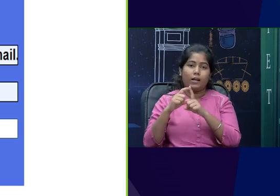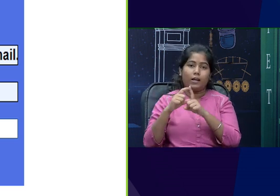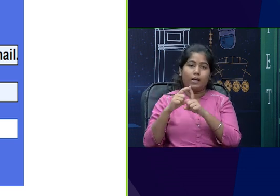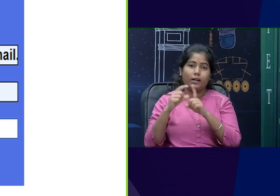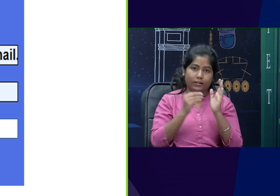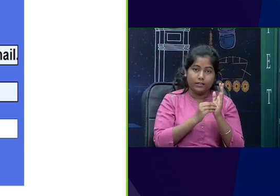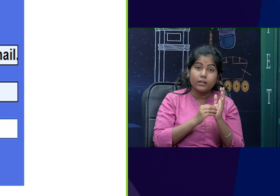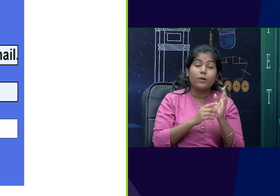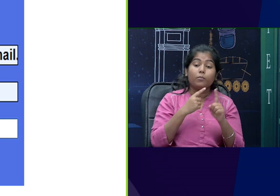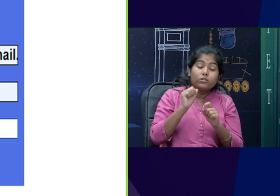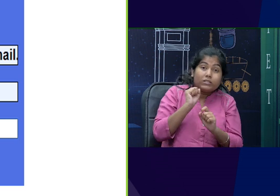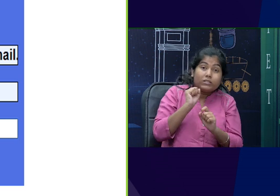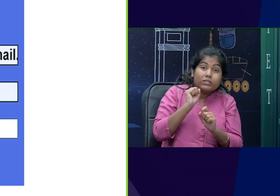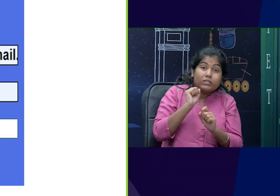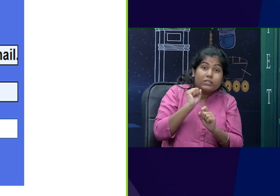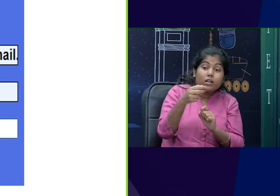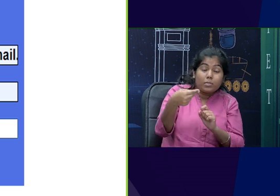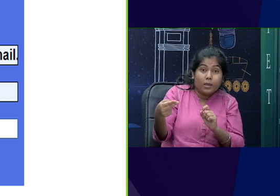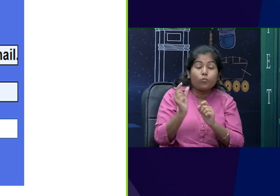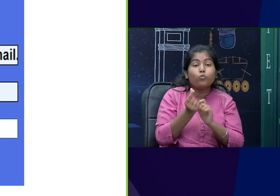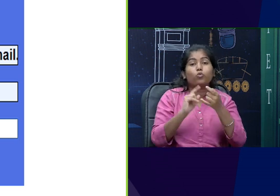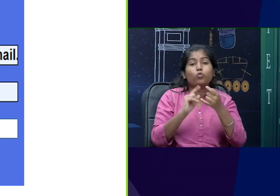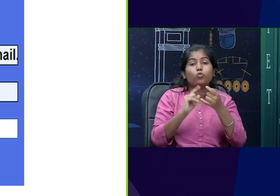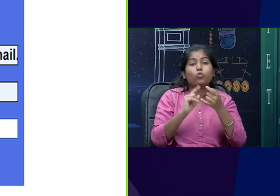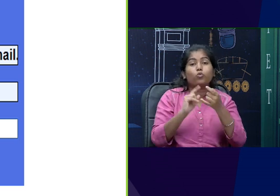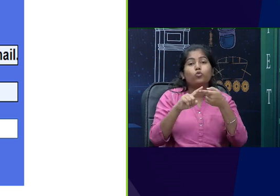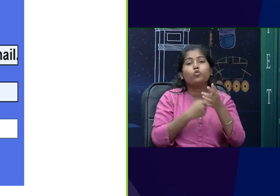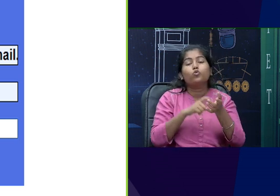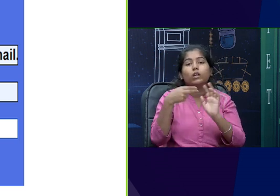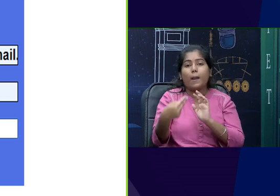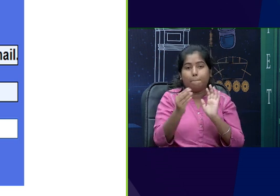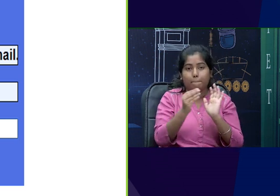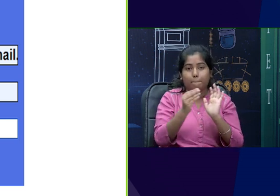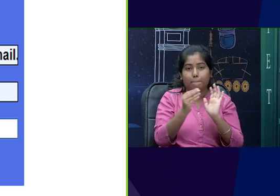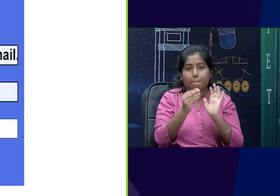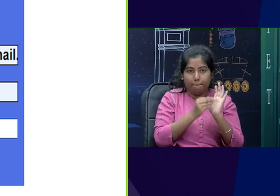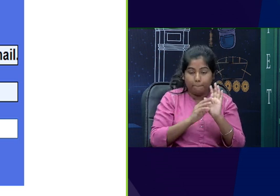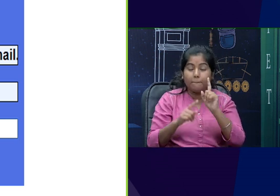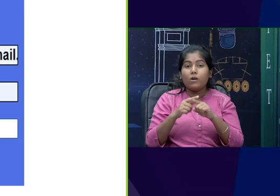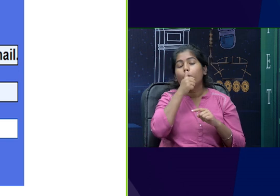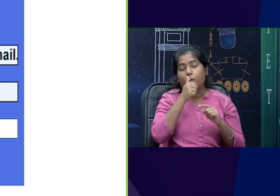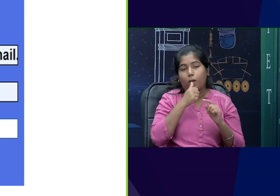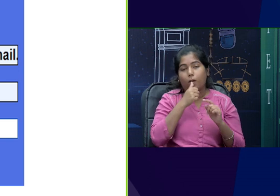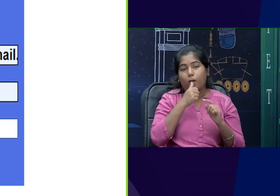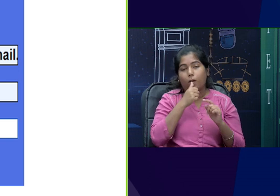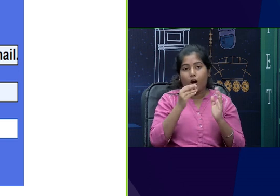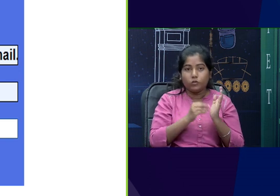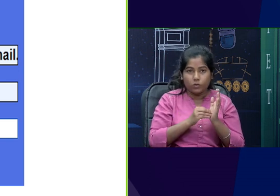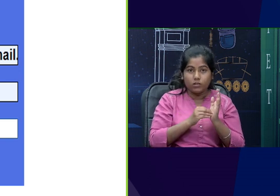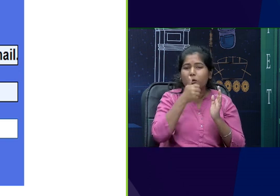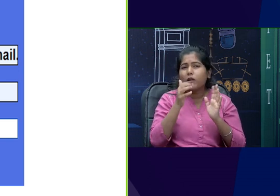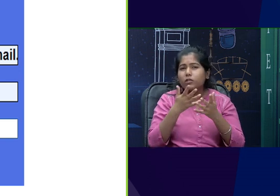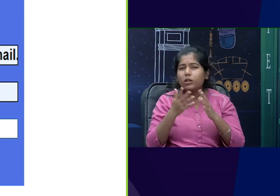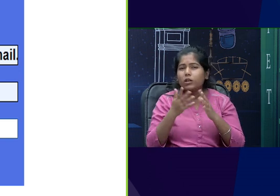एंड पासवर्ड जो कि टीचर ने जब अकाउंट क्रिएट किया होगा बच्चे का और ऐड किया होगा उस टाइम जो पासवर्ड डाला होगा वो यहाँ